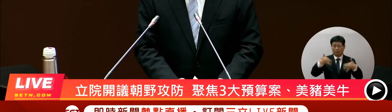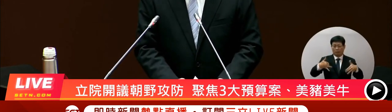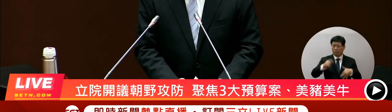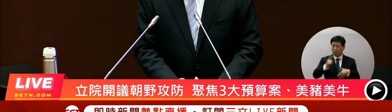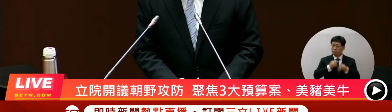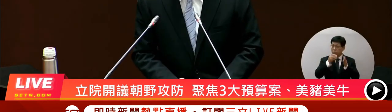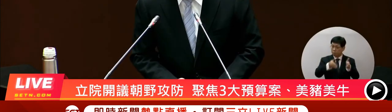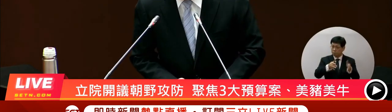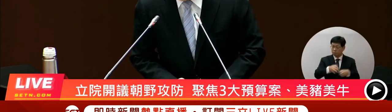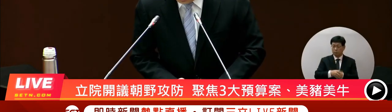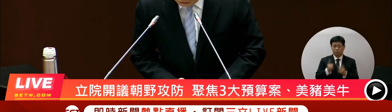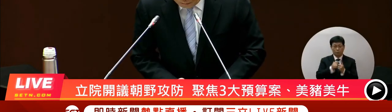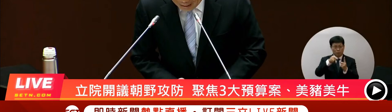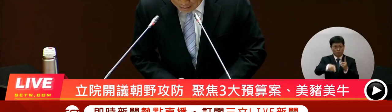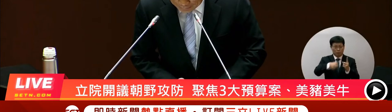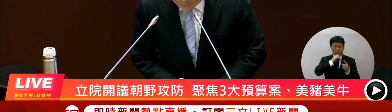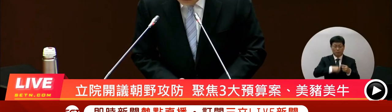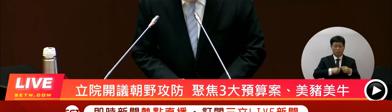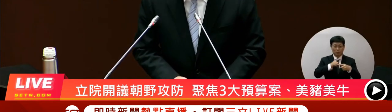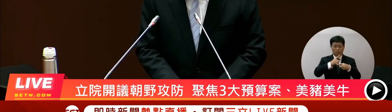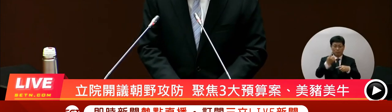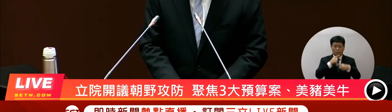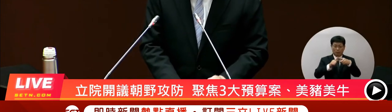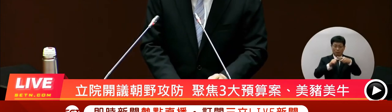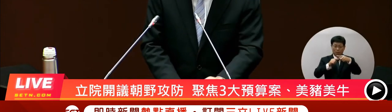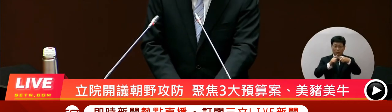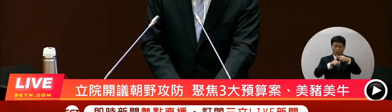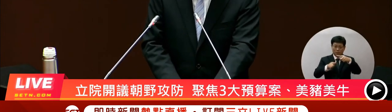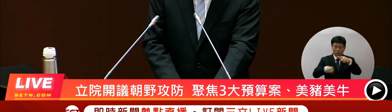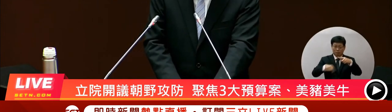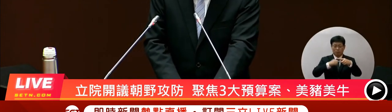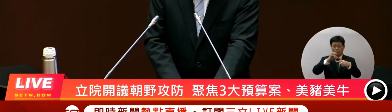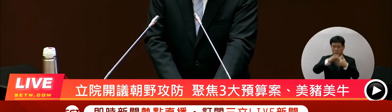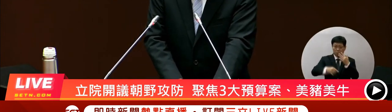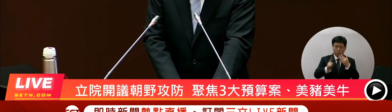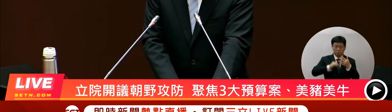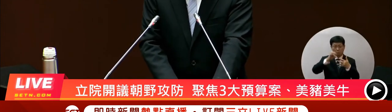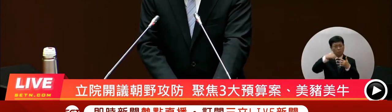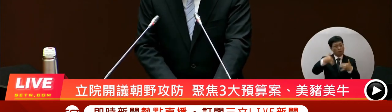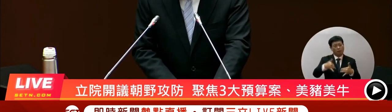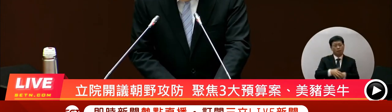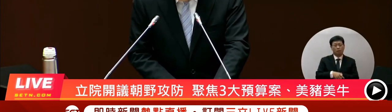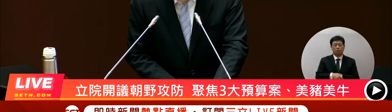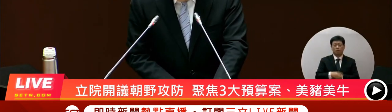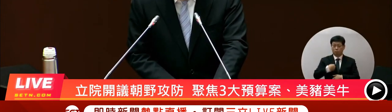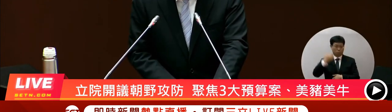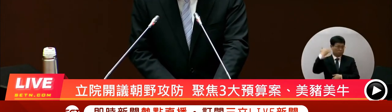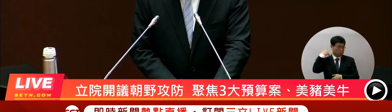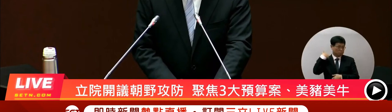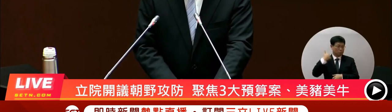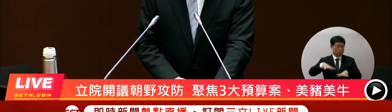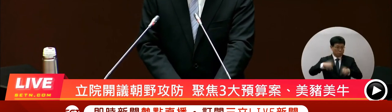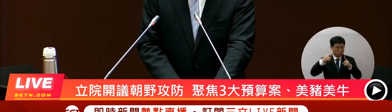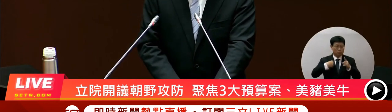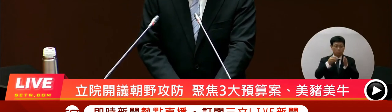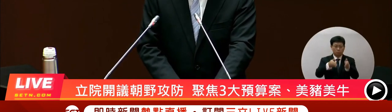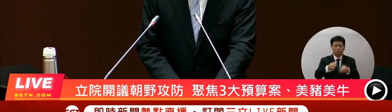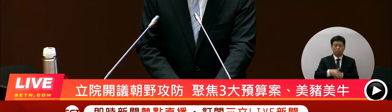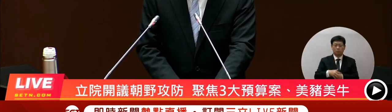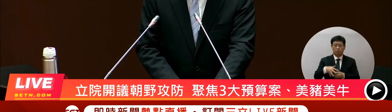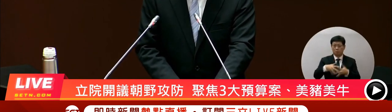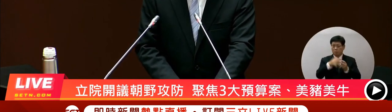对莱克多巴胺有规范的标准。我在当时对于美